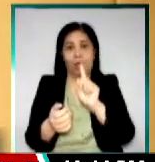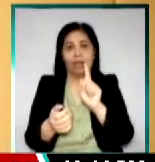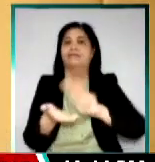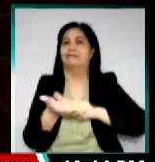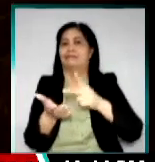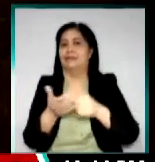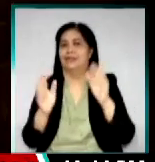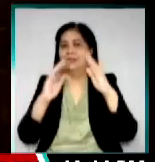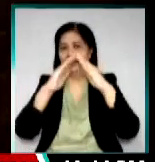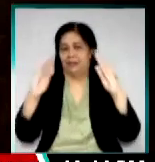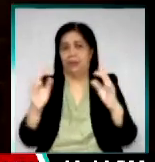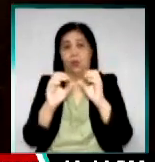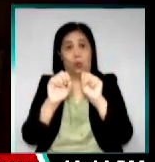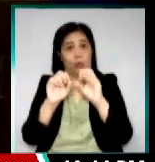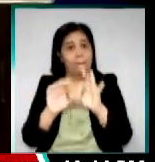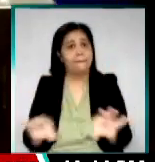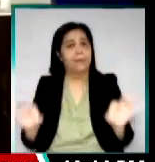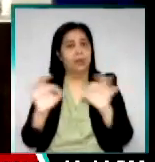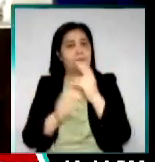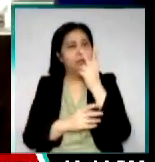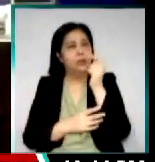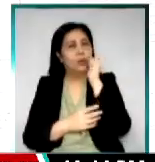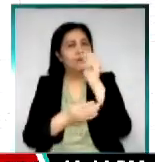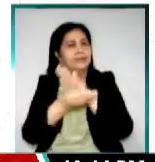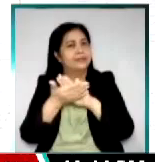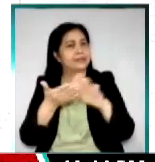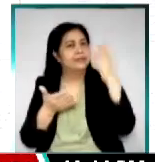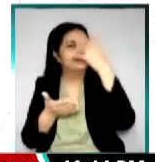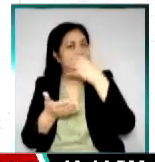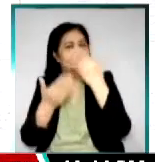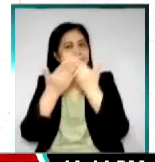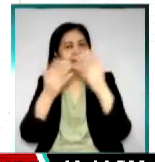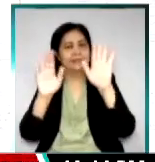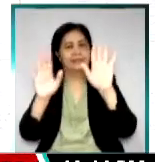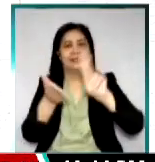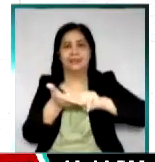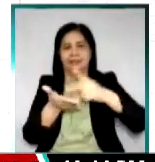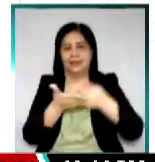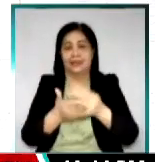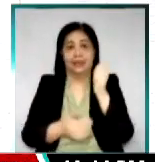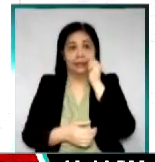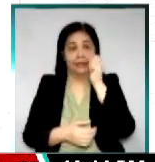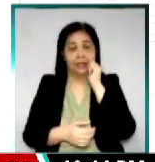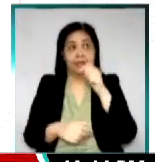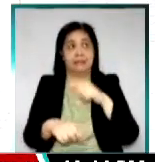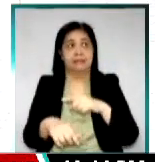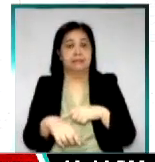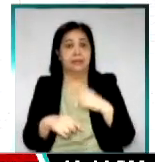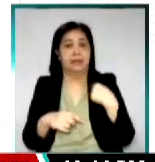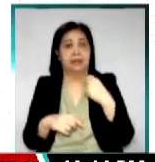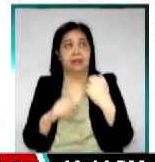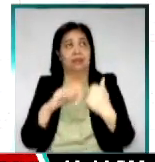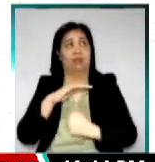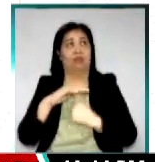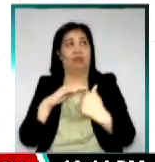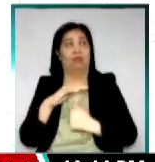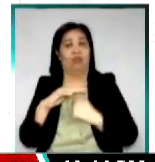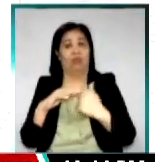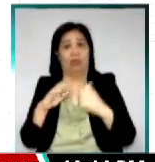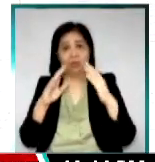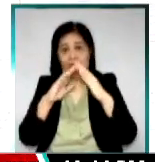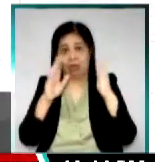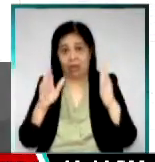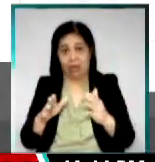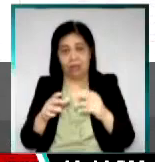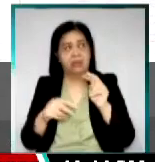para sa kanya na nakikitang maayos ang mga gamit. Every time na nakakulong ka sa loob ng bahay, makakakita